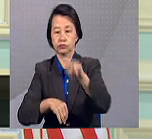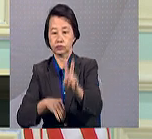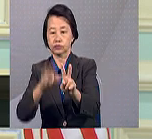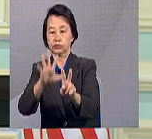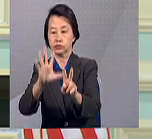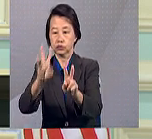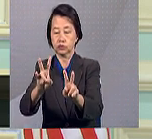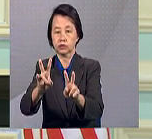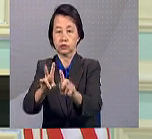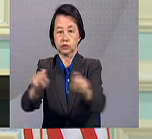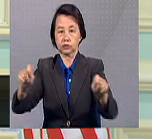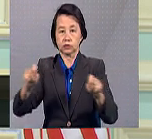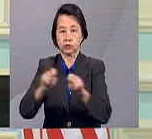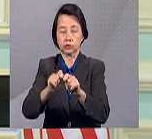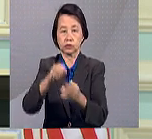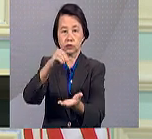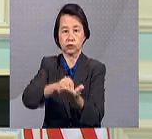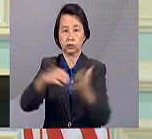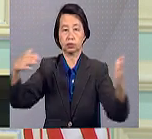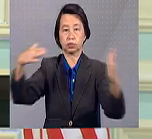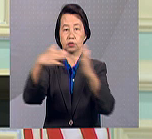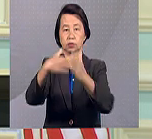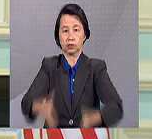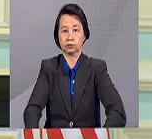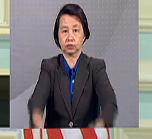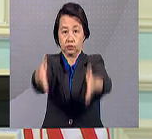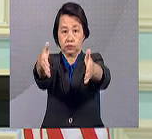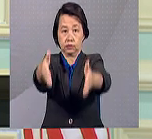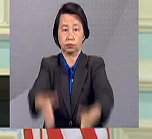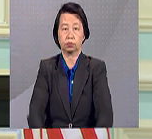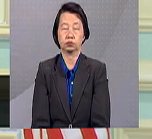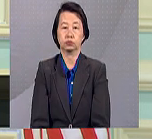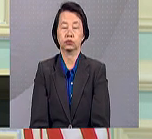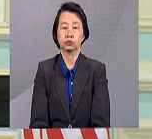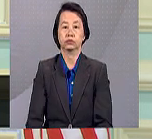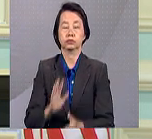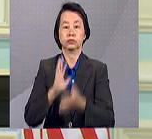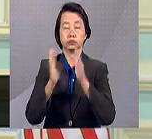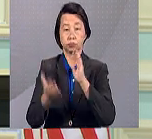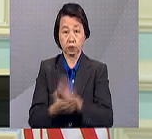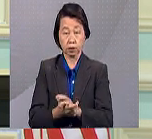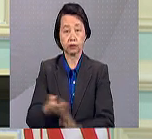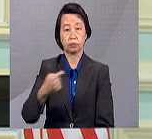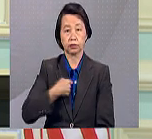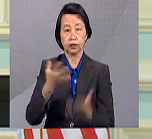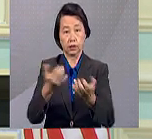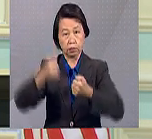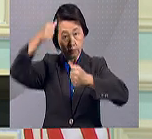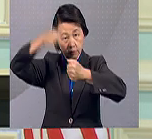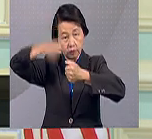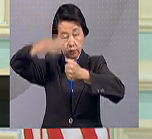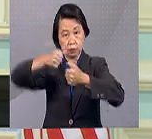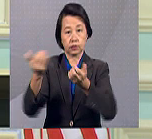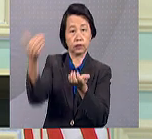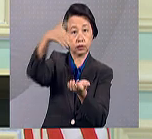257 dikeluarkan di sekatan jalan raya. Justru itu, saya nak mengingatkan sekali